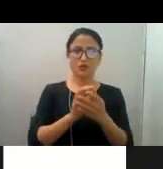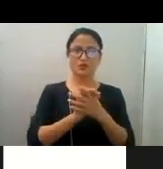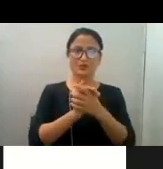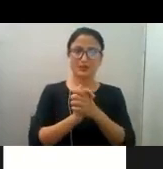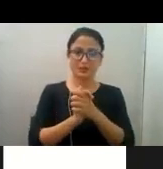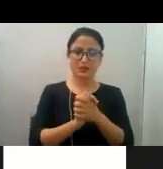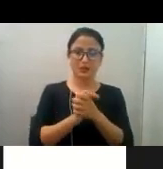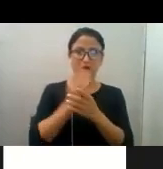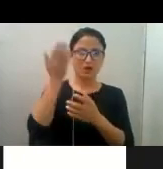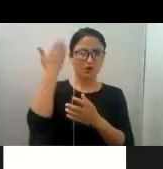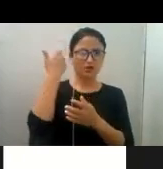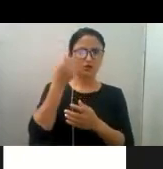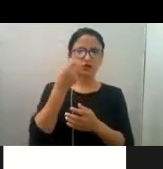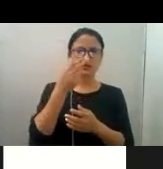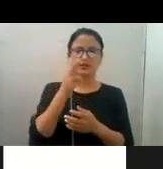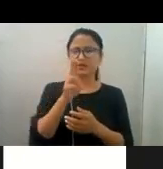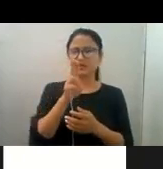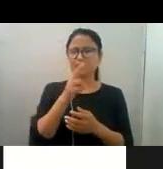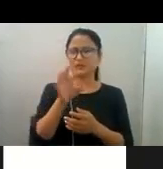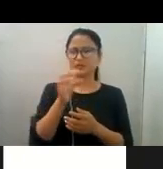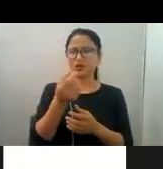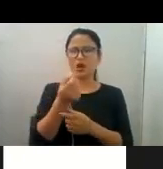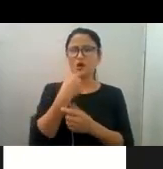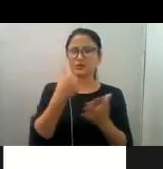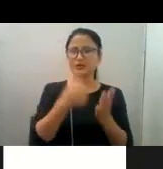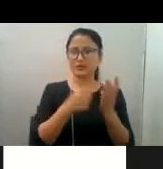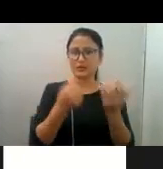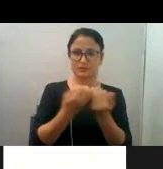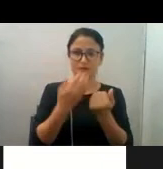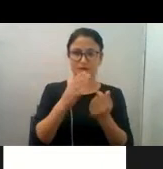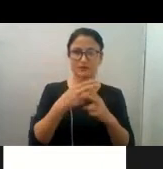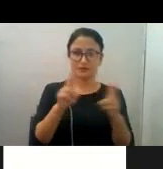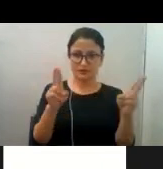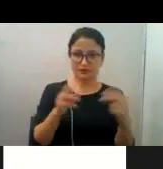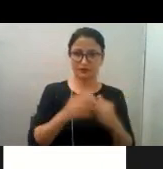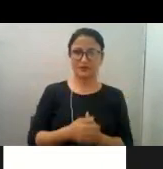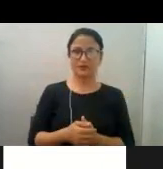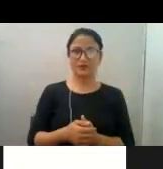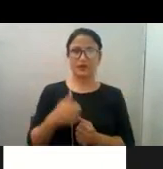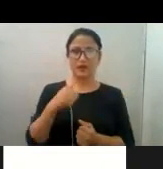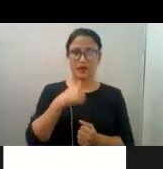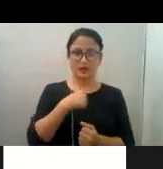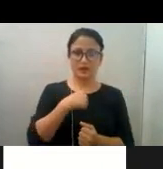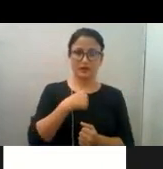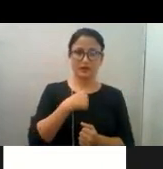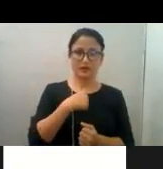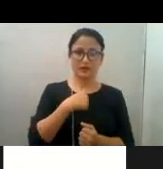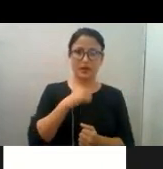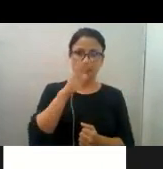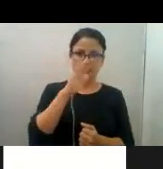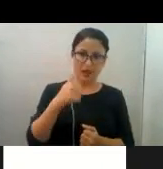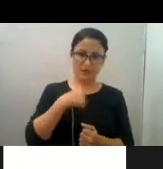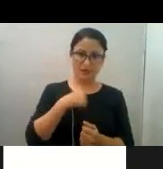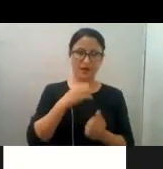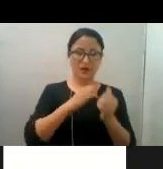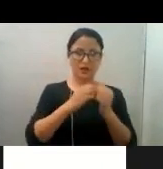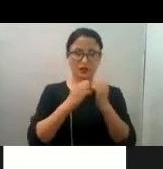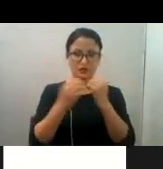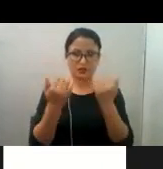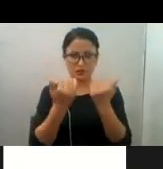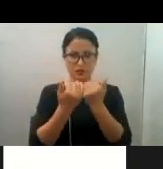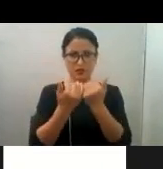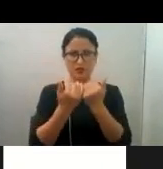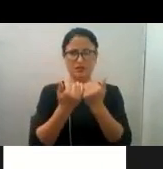अस्ति कतिजना त हजुरहरूले औषधि उपचार पनि गरिदिनु भएको छ निशुल्कमा. हामीले यताबाट हजुरहरूले आएर हामीलाई काउन्सिलिङ गरेर